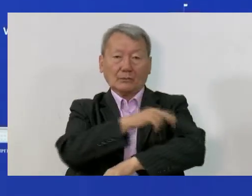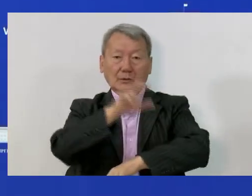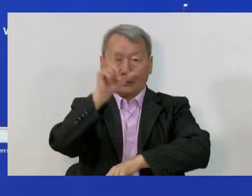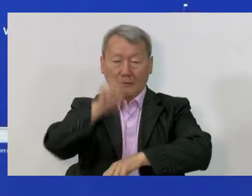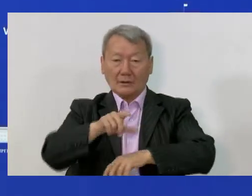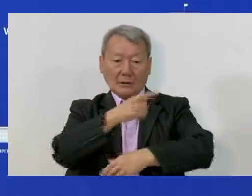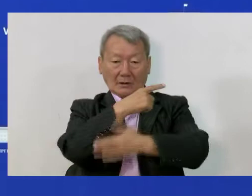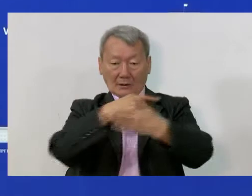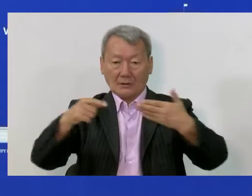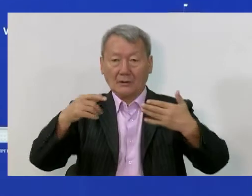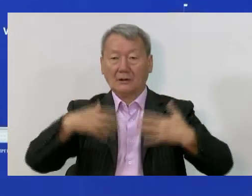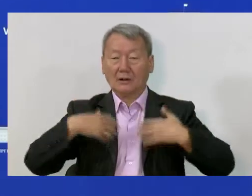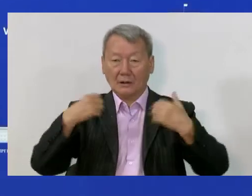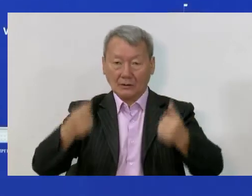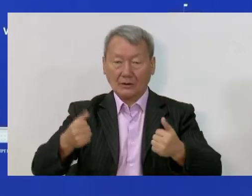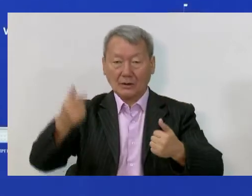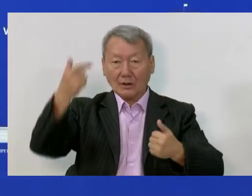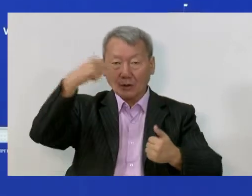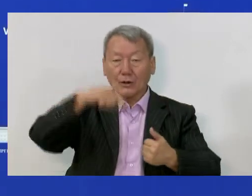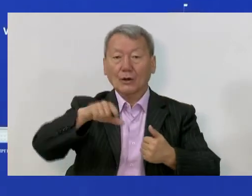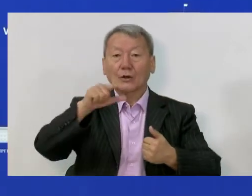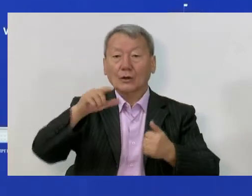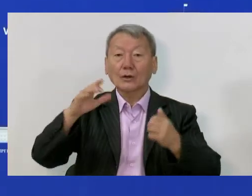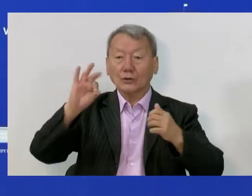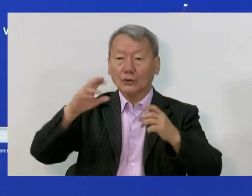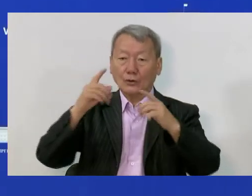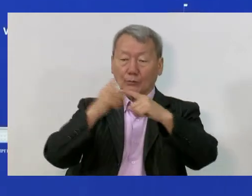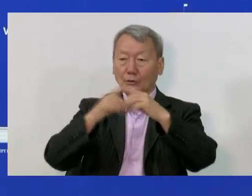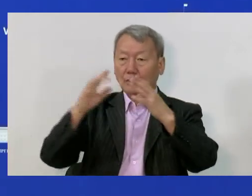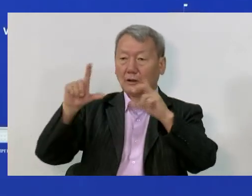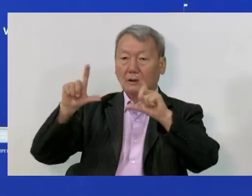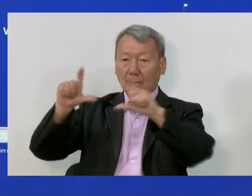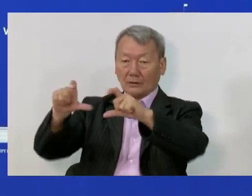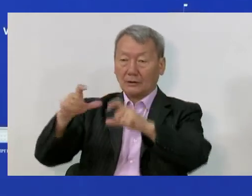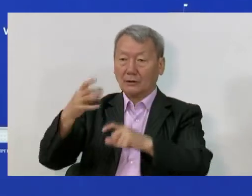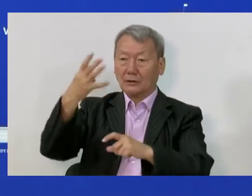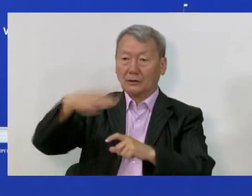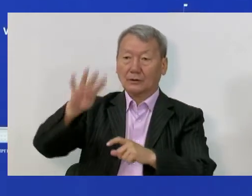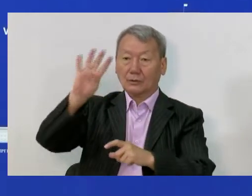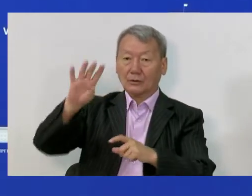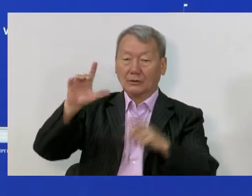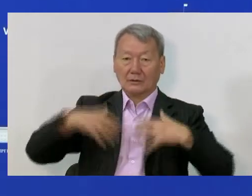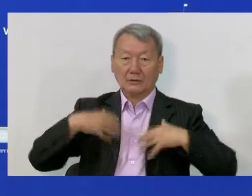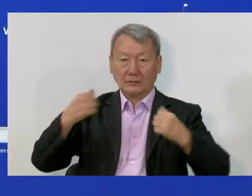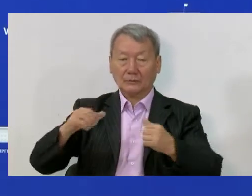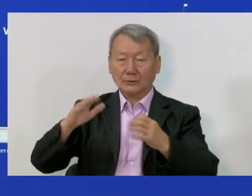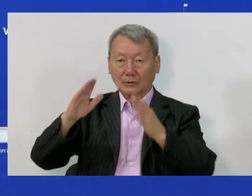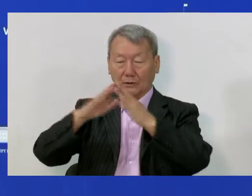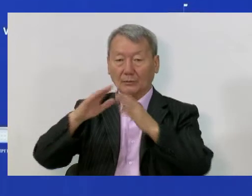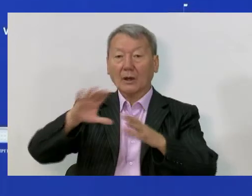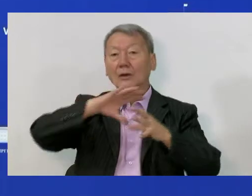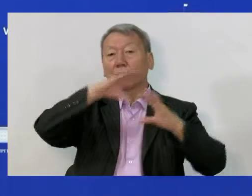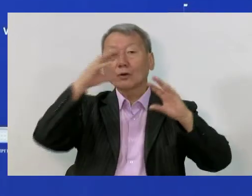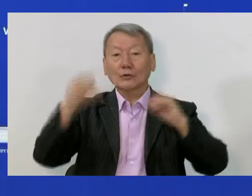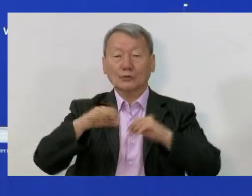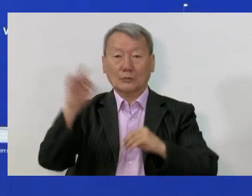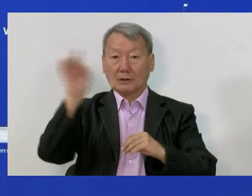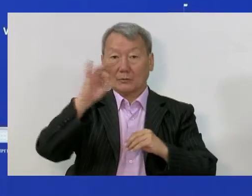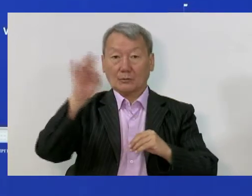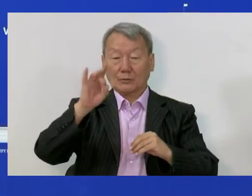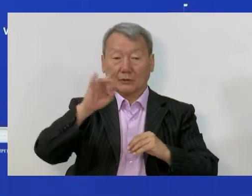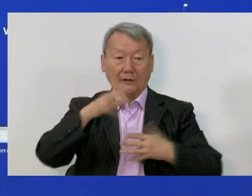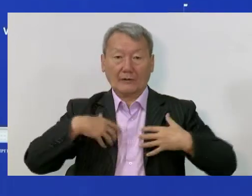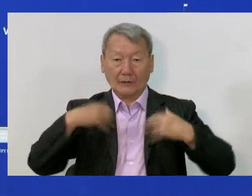орқаналардан айығып чықты, мұнда сұртқары үй карантинден 44 медицинал қызматкерлер айығып чықты. Жалпы сынан республика